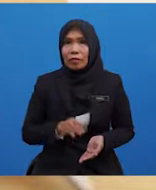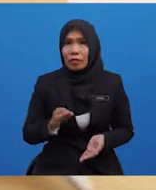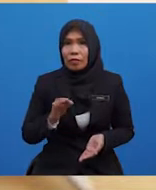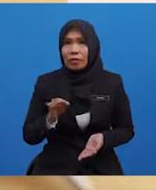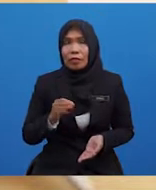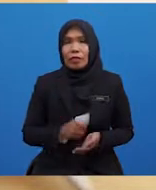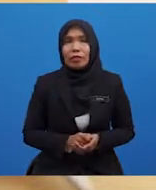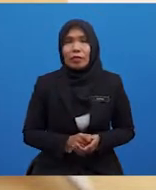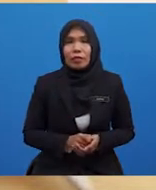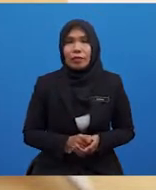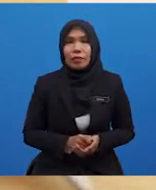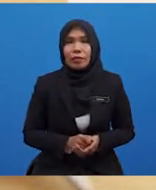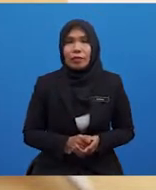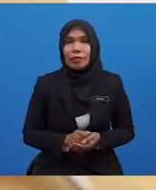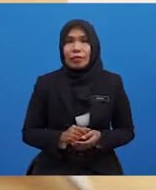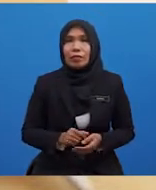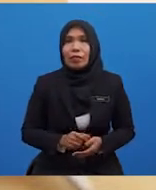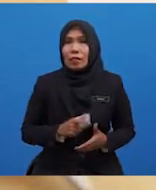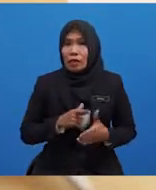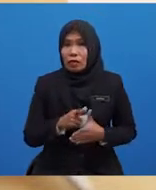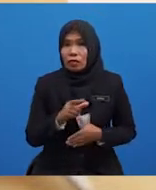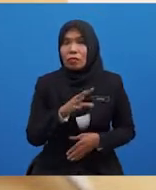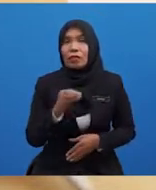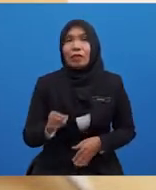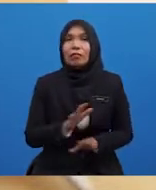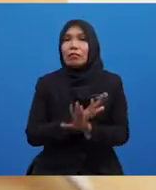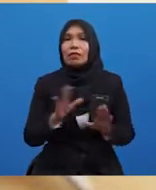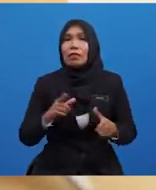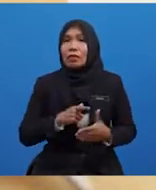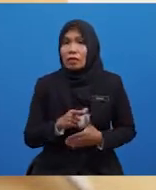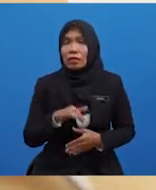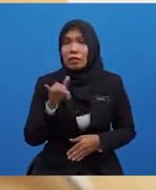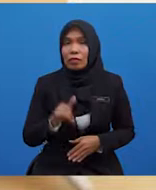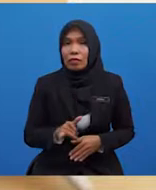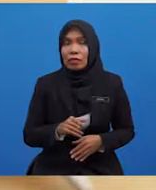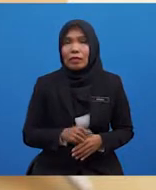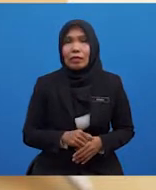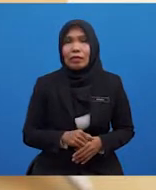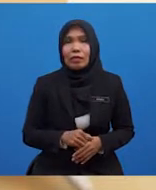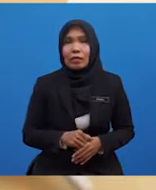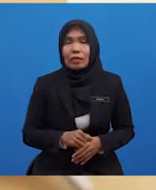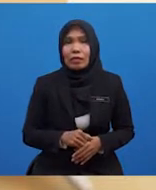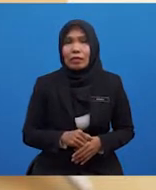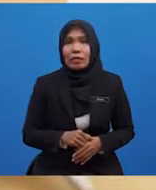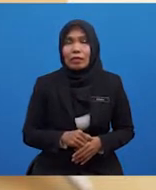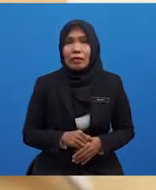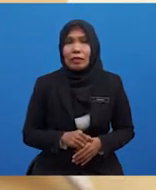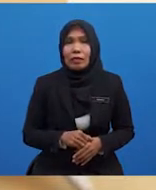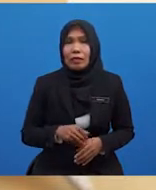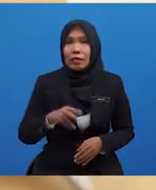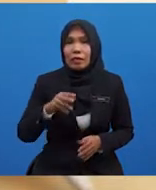langsung dan tidak langsung yang mempengaruhi kehadiran pelancong